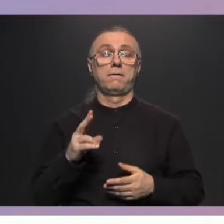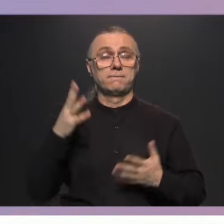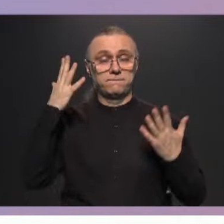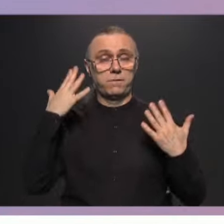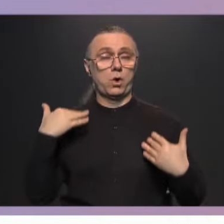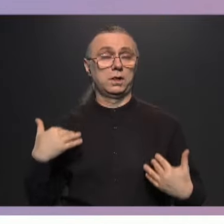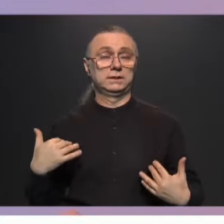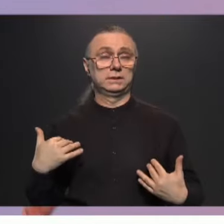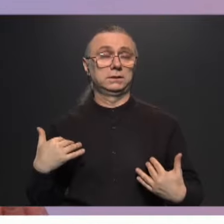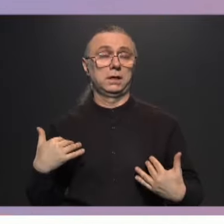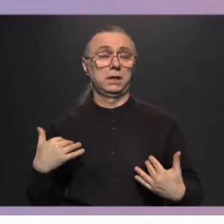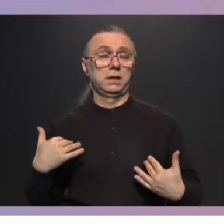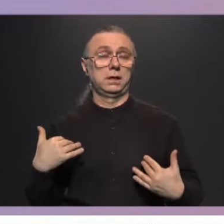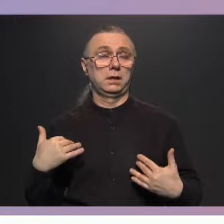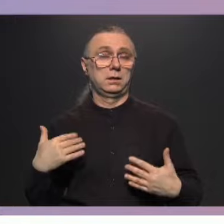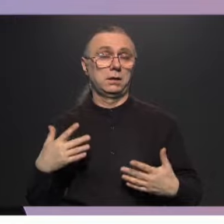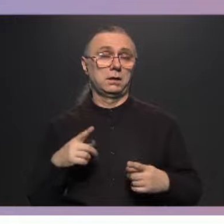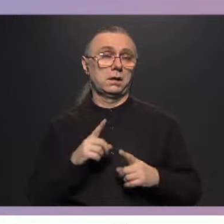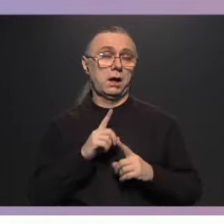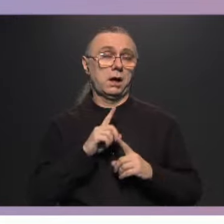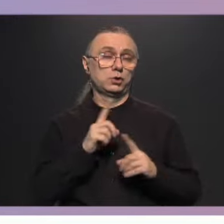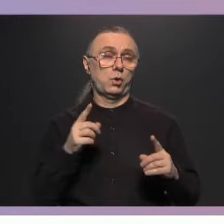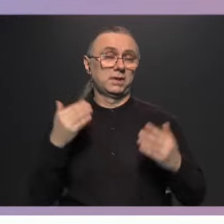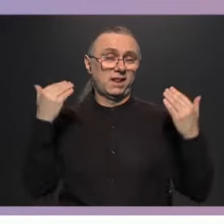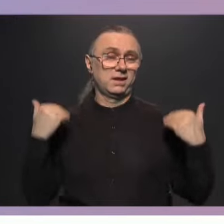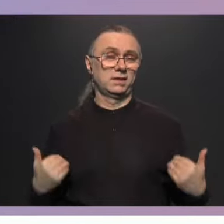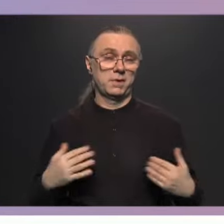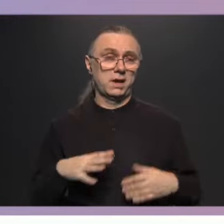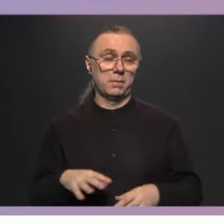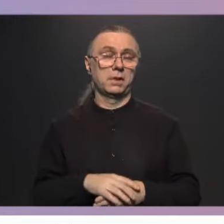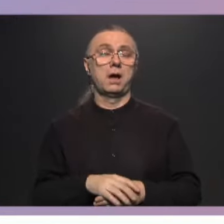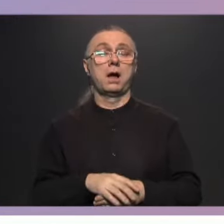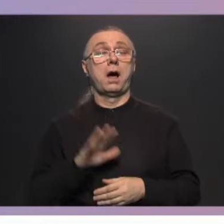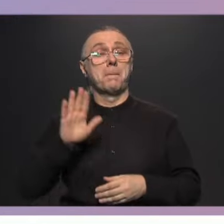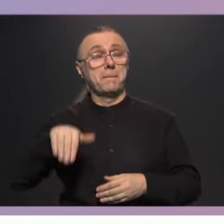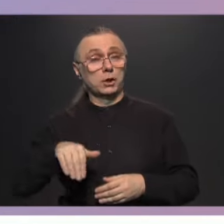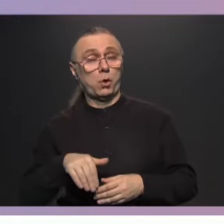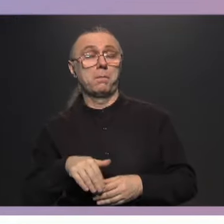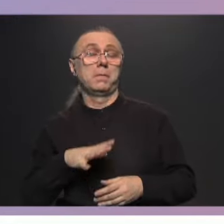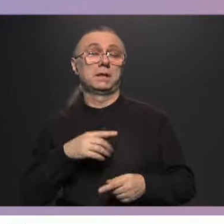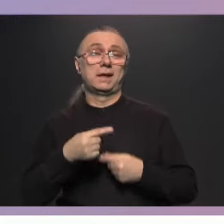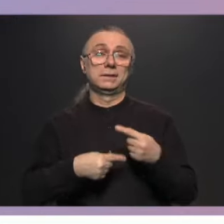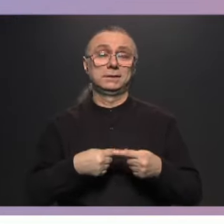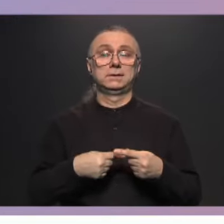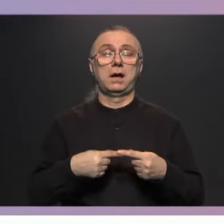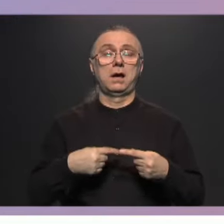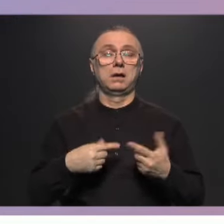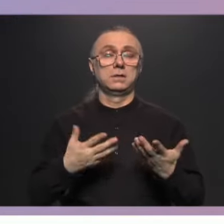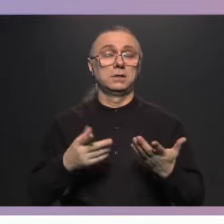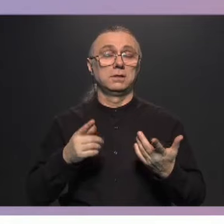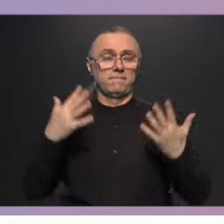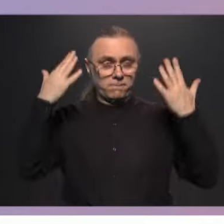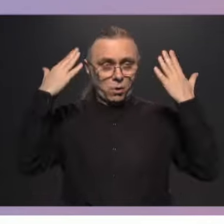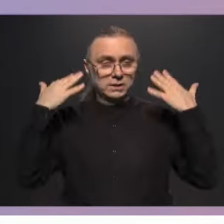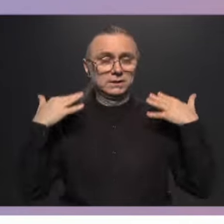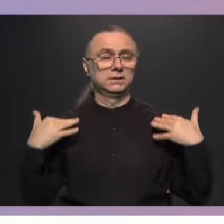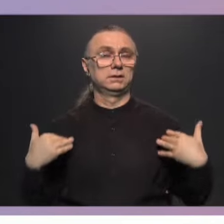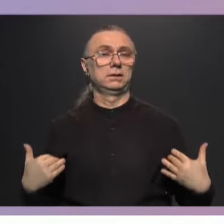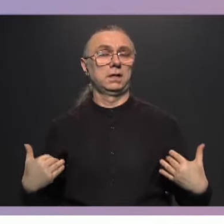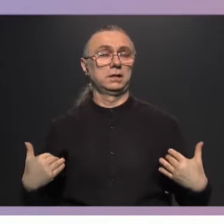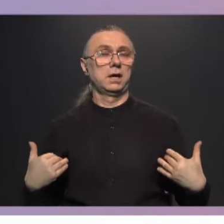от светских. То есть длинные волосы отличали еще духовенство, потому что длинные волосы, прям длинные волосы. Петра тоже не была